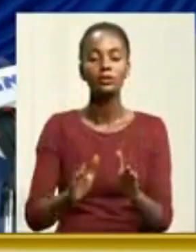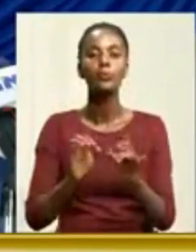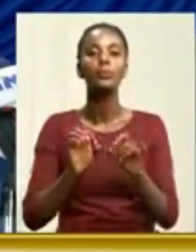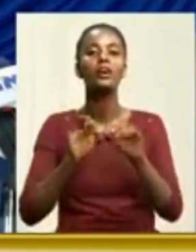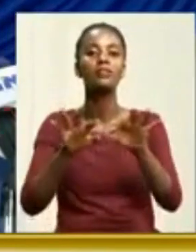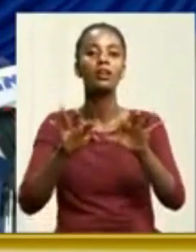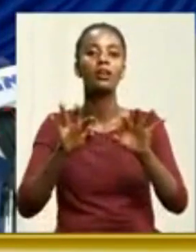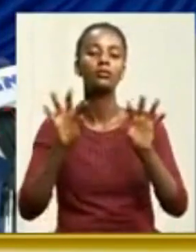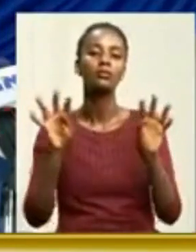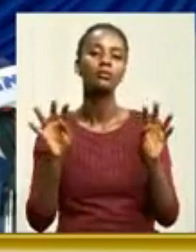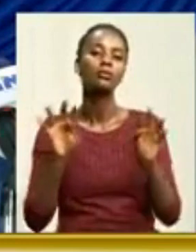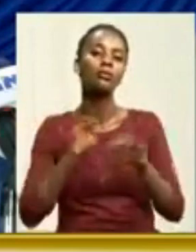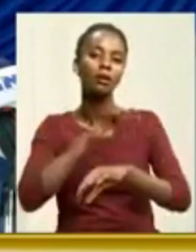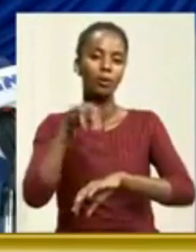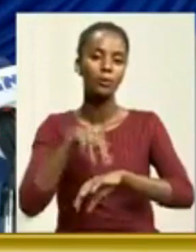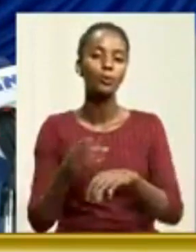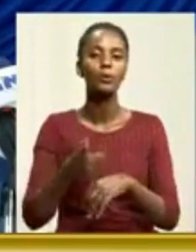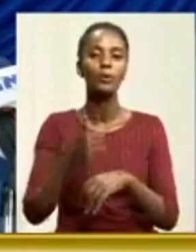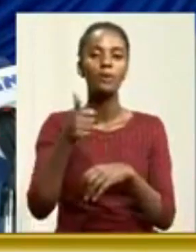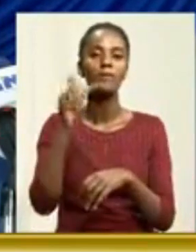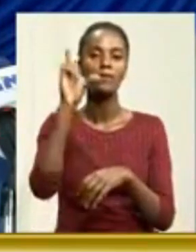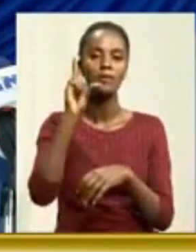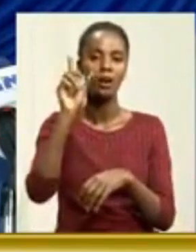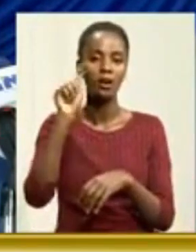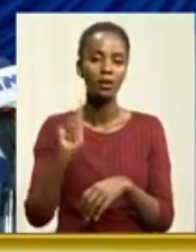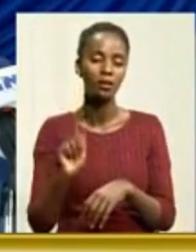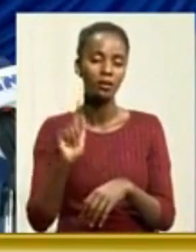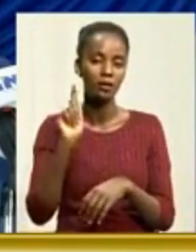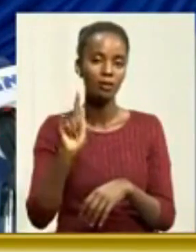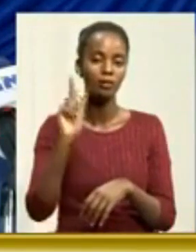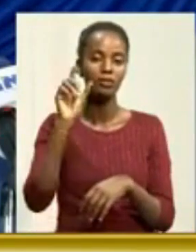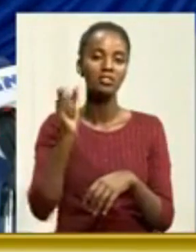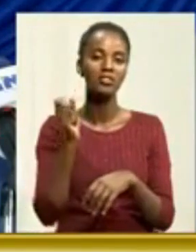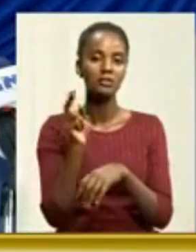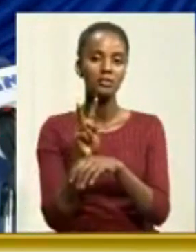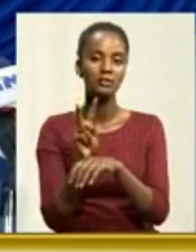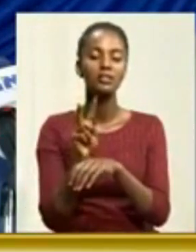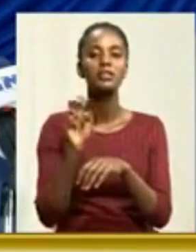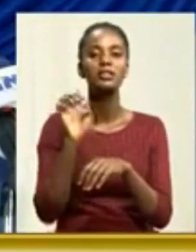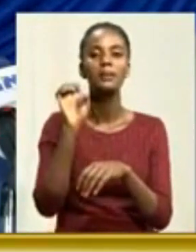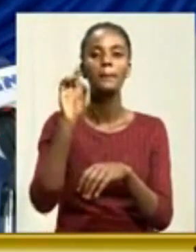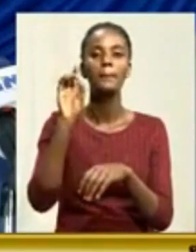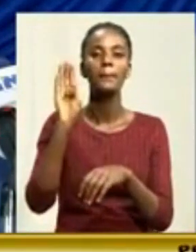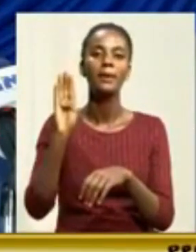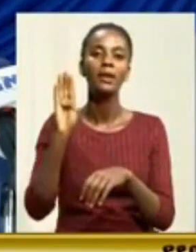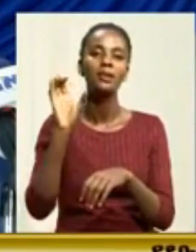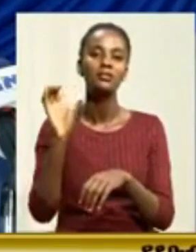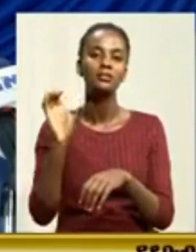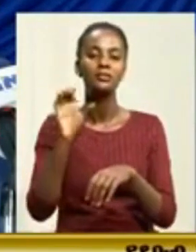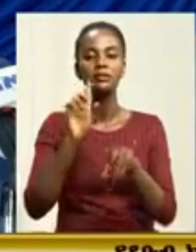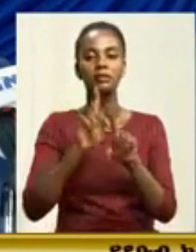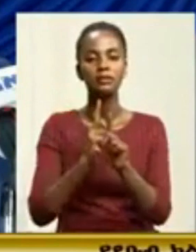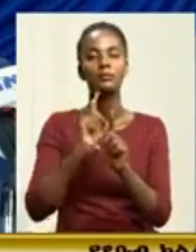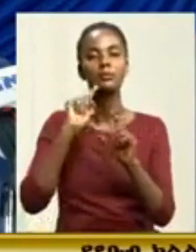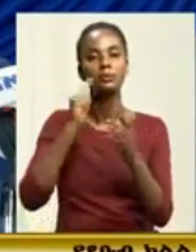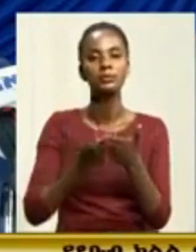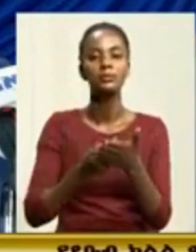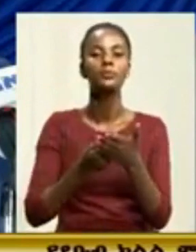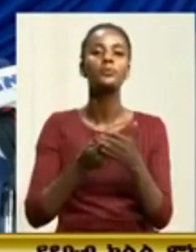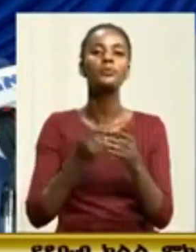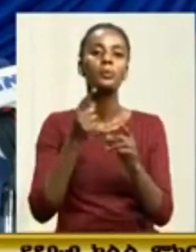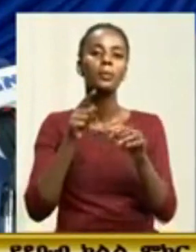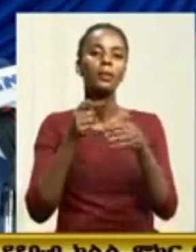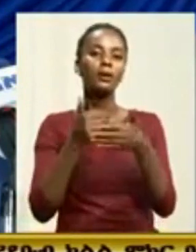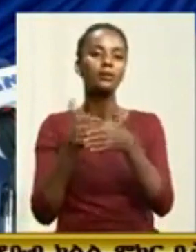የማሰራጫ ጣቢያዎች በዋናነት ፋና፣ ዋልታ፣ ኢቲቪ፣ ኢቢኤስ ወቅታዊና ትክክለኛ መረጃዎች ለህብረተሰቡ